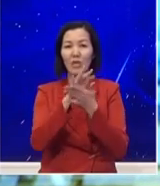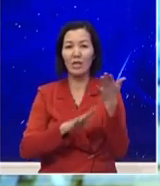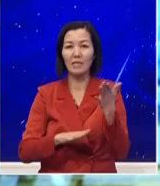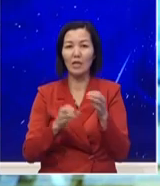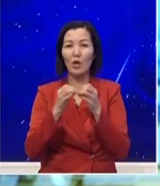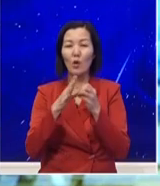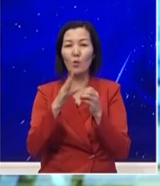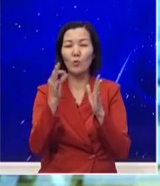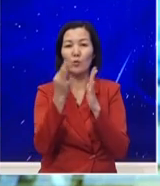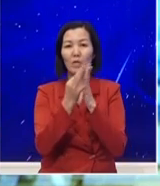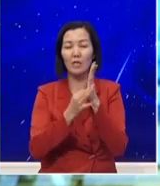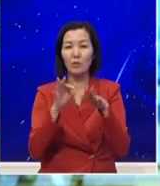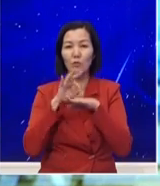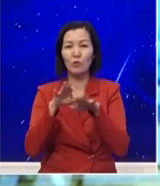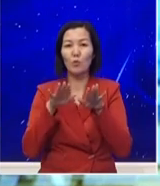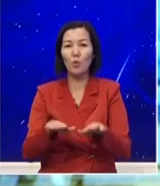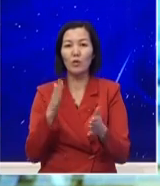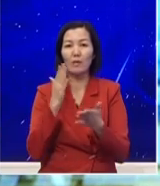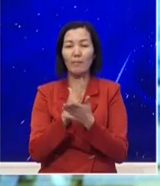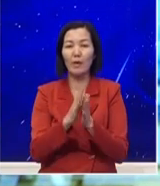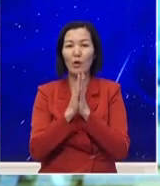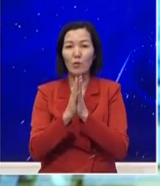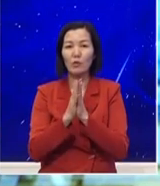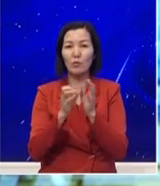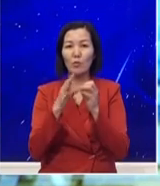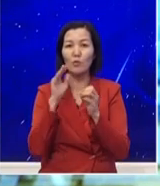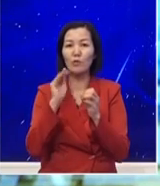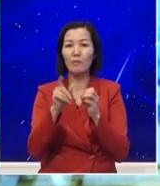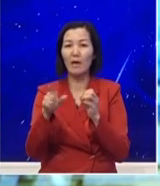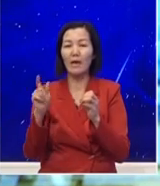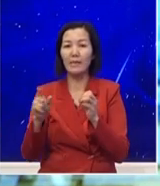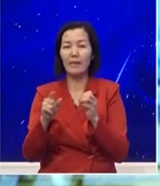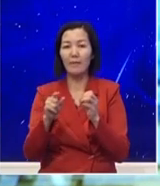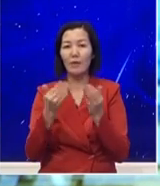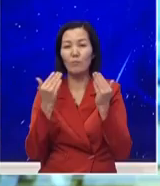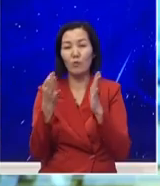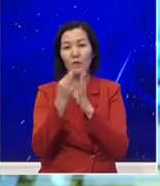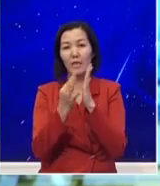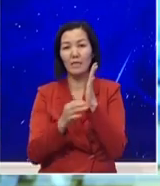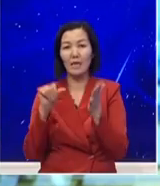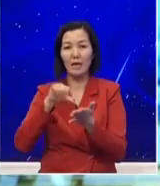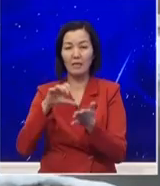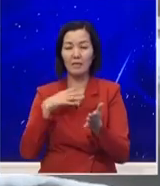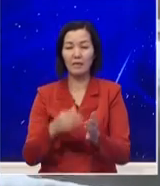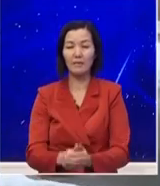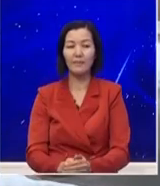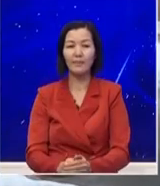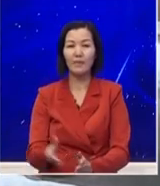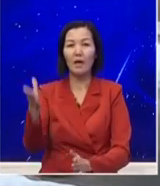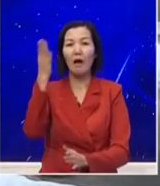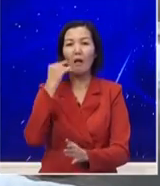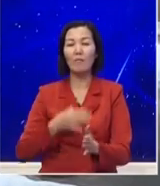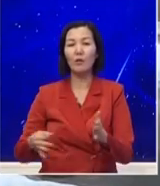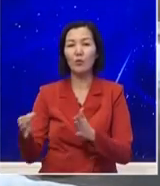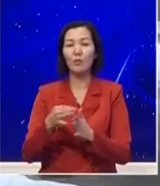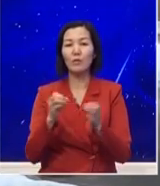тест өткізу пункті бар. Мұнда өтініш білдірген 13 мыңнан аса түлек білімдерін сынға салды. Алматы облысында